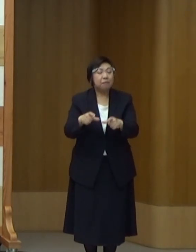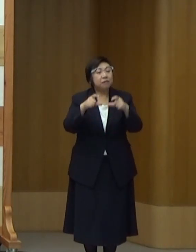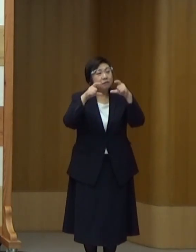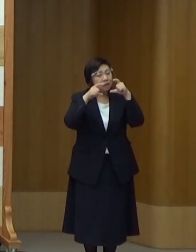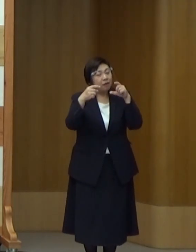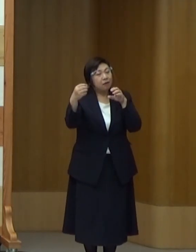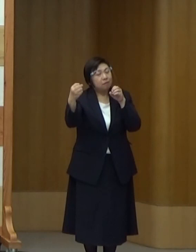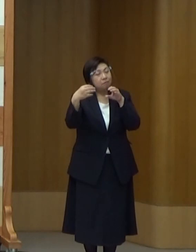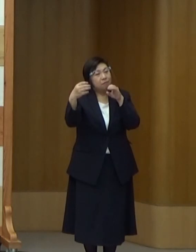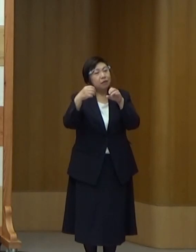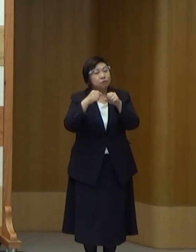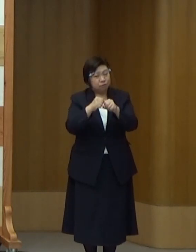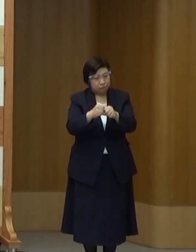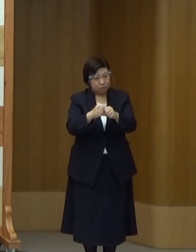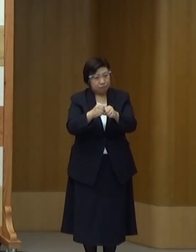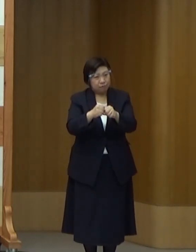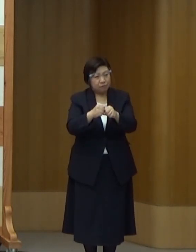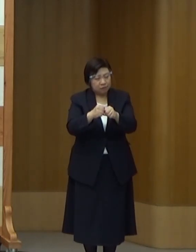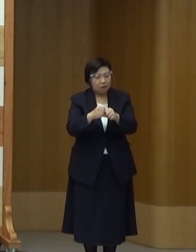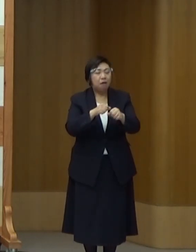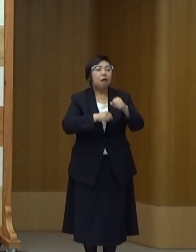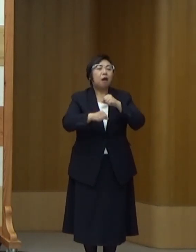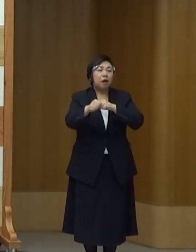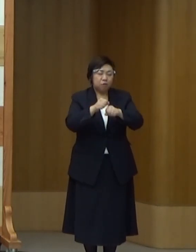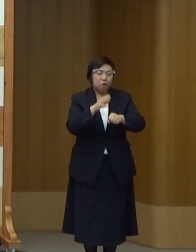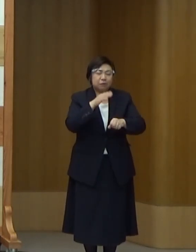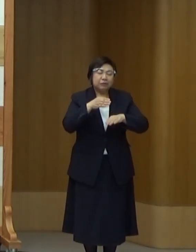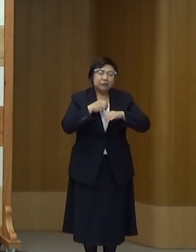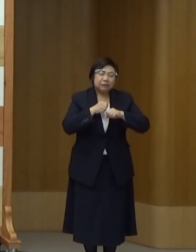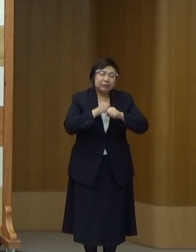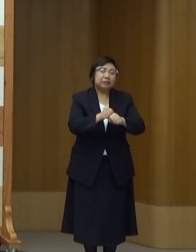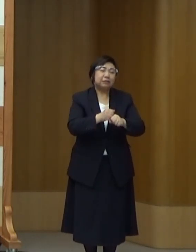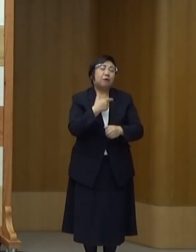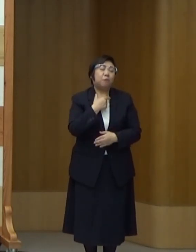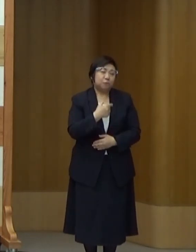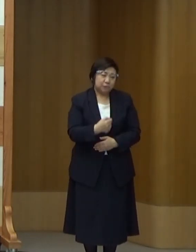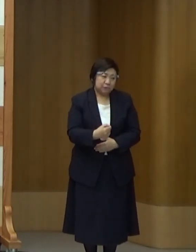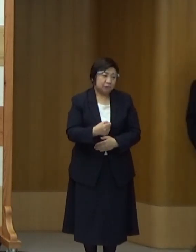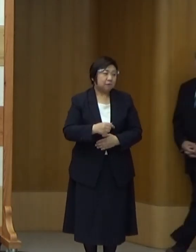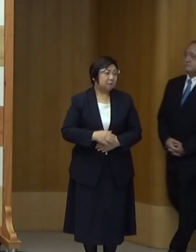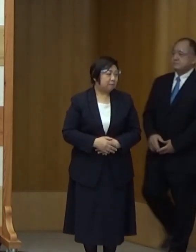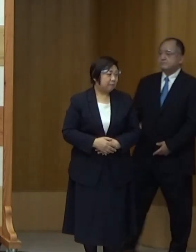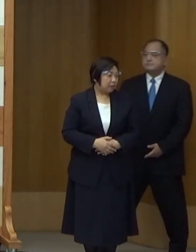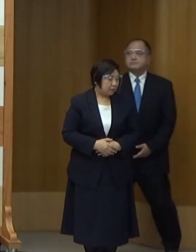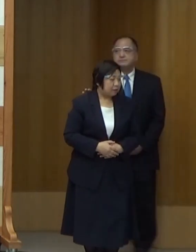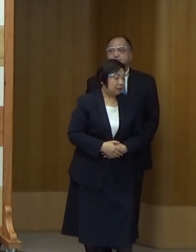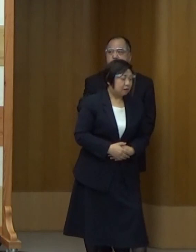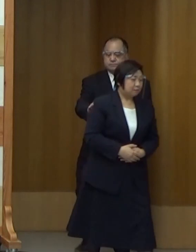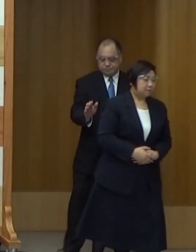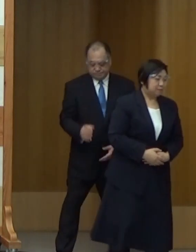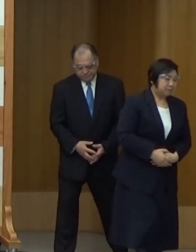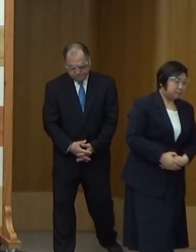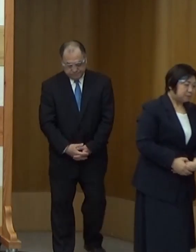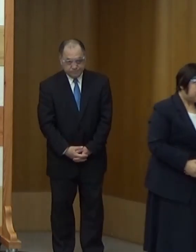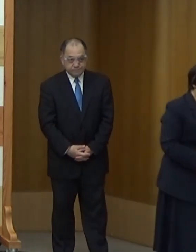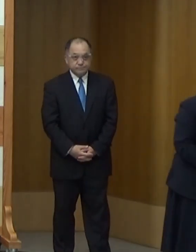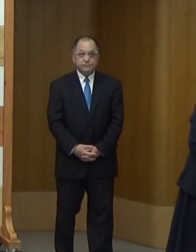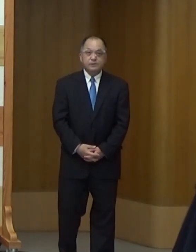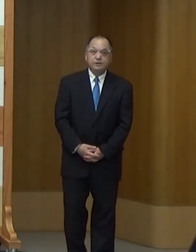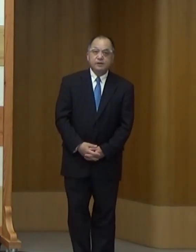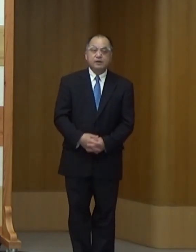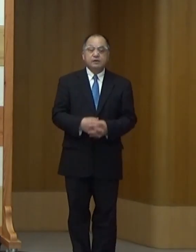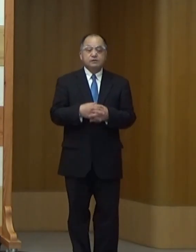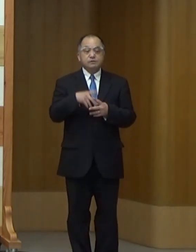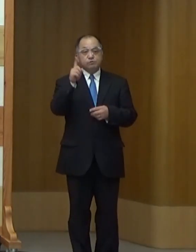ただくということで、行動を実践していただきたいということであります。そして人の移動が活